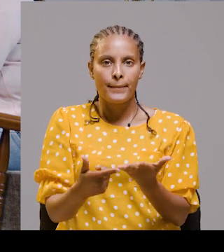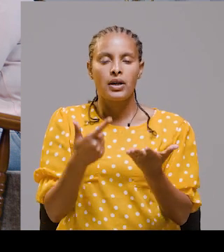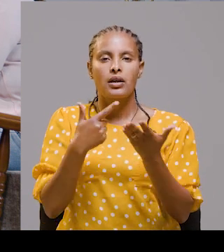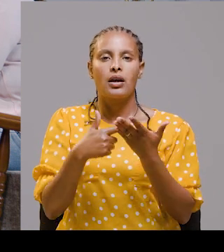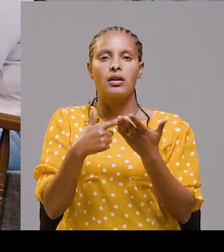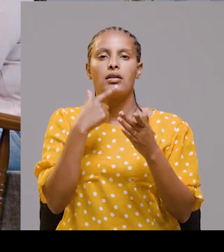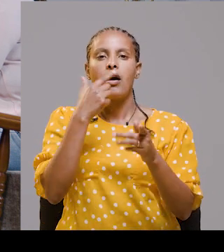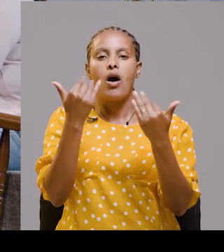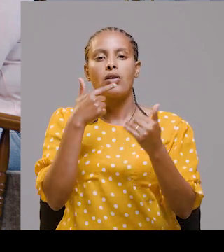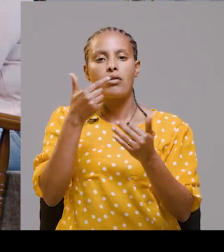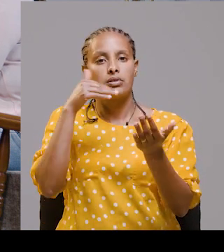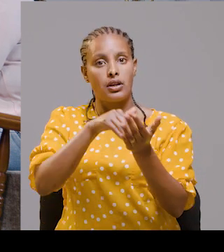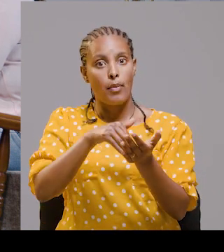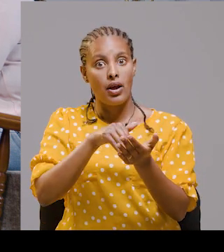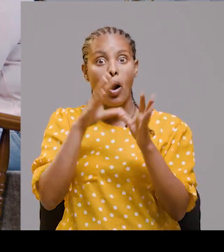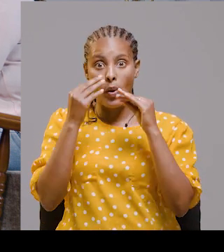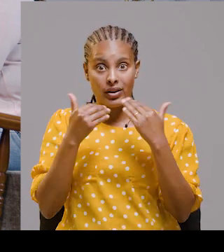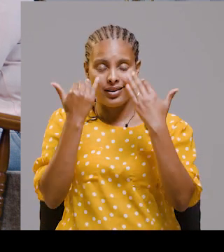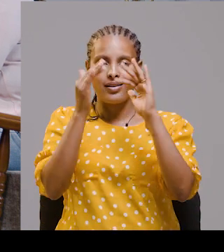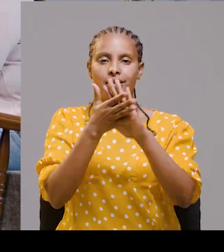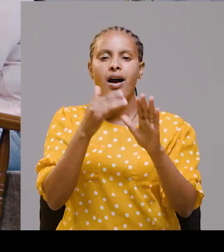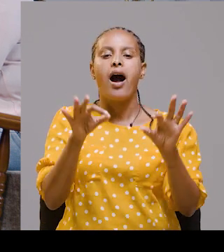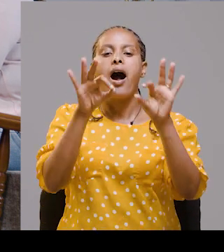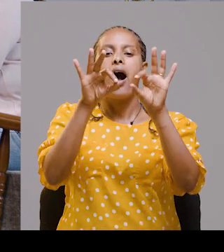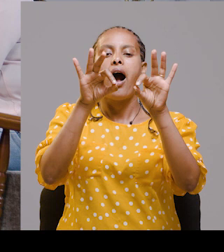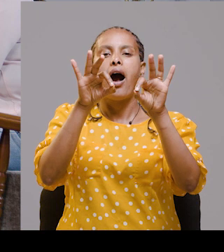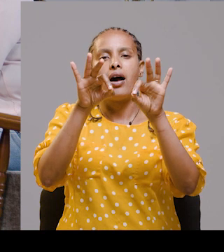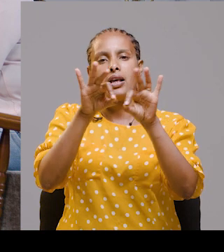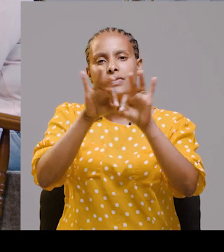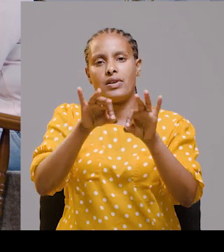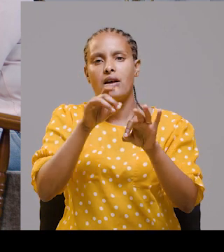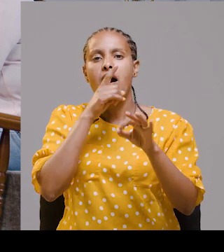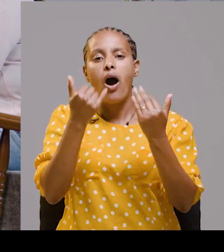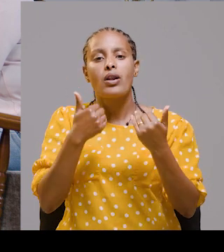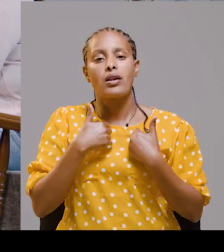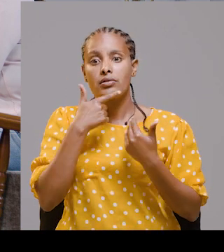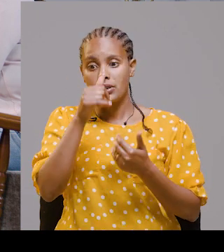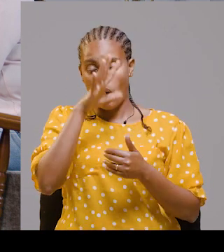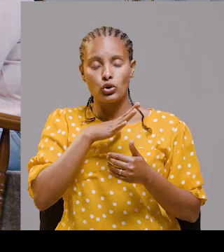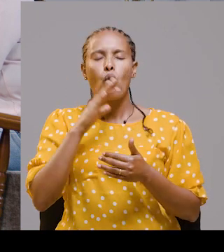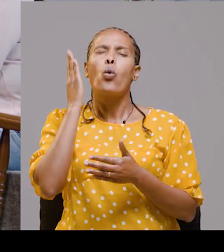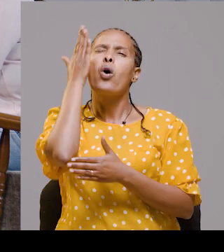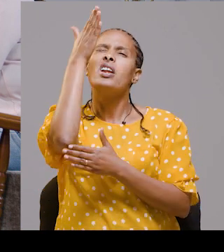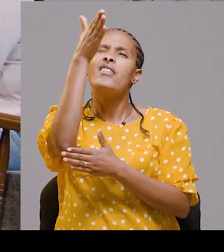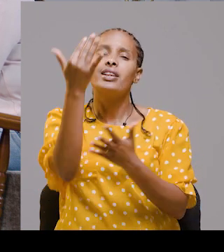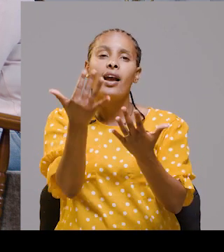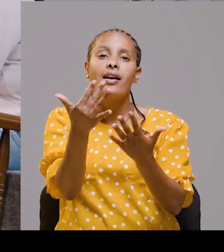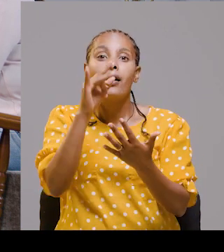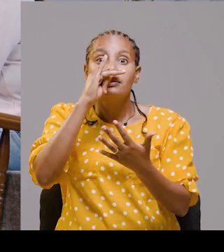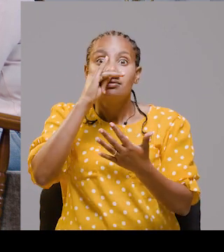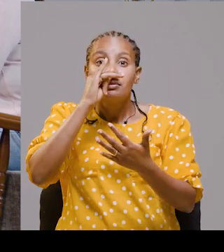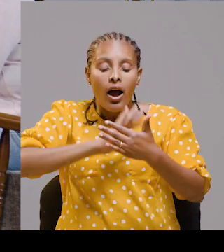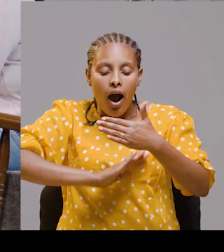هيك لكي أهون يالكو تلو مدقامي حل مالتنو بدأ أسفل لقينا ويه سلام مامن عرلم أهون يالنو سويتش جنا يالتو لدو جنا